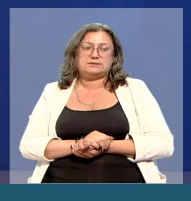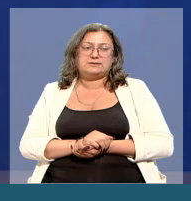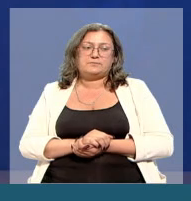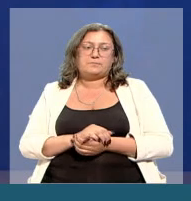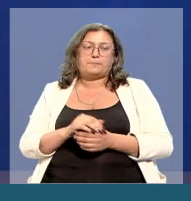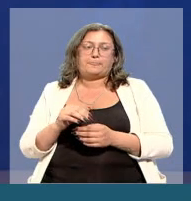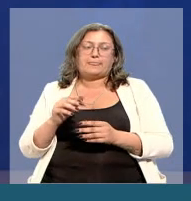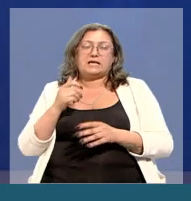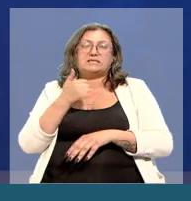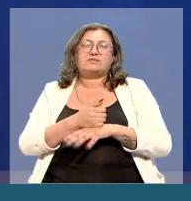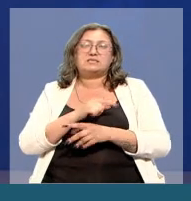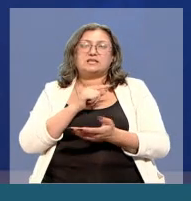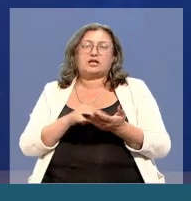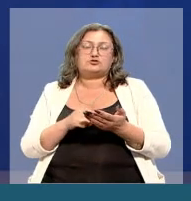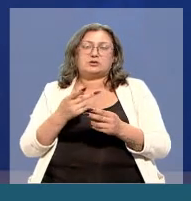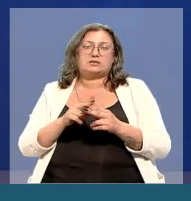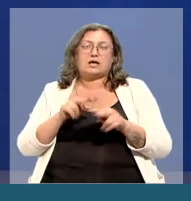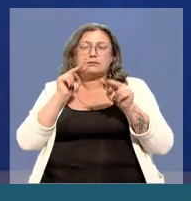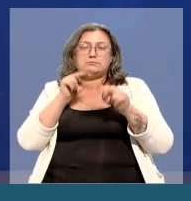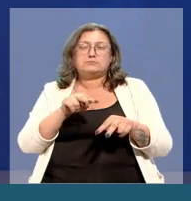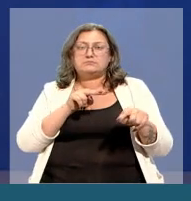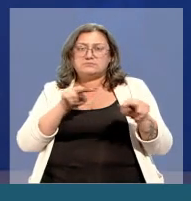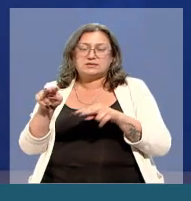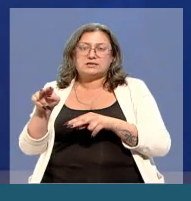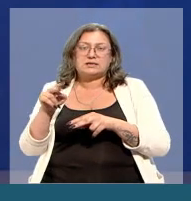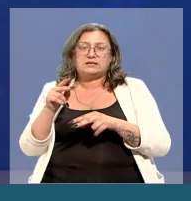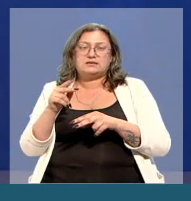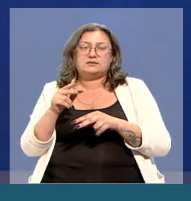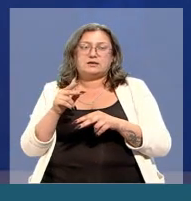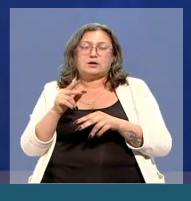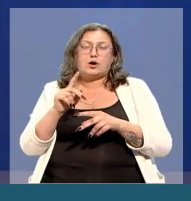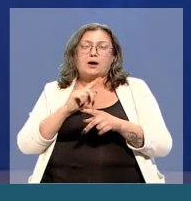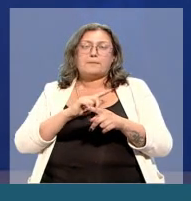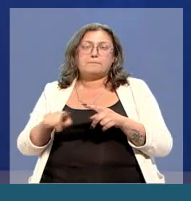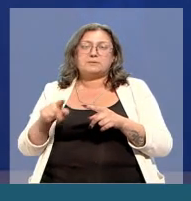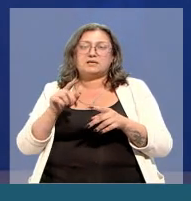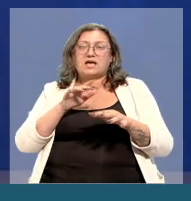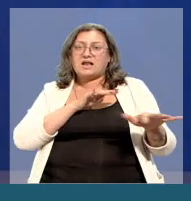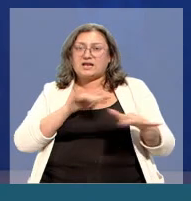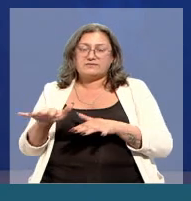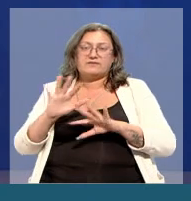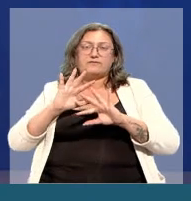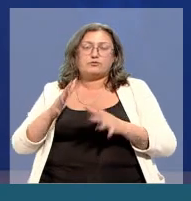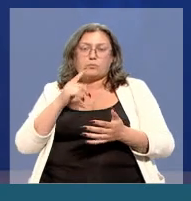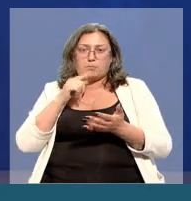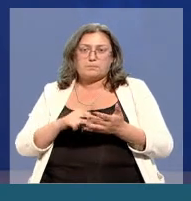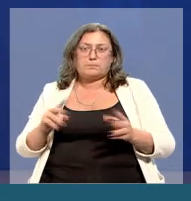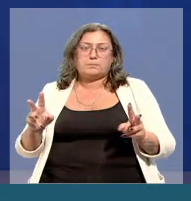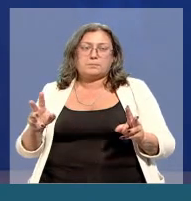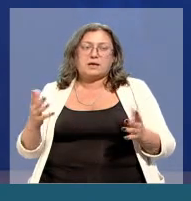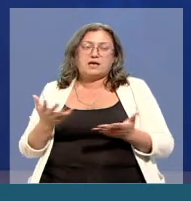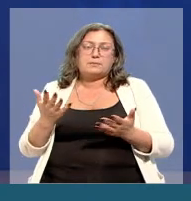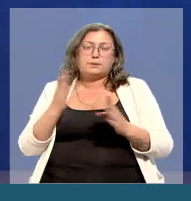Значит, основная задача данных дозоров, механизированных дозоров, это оперативное реагирование на случай возникновения